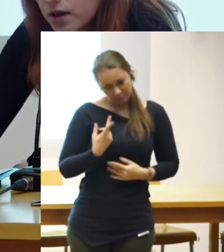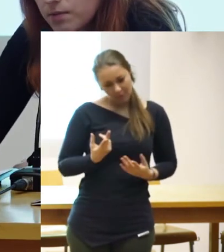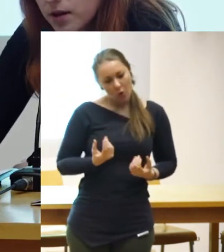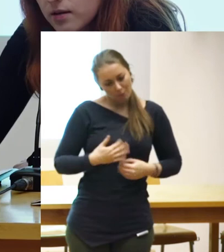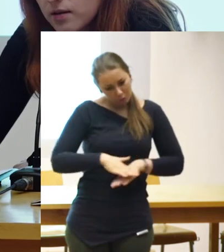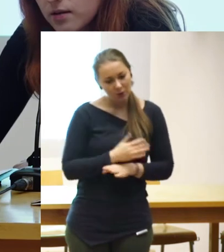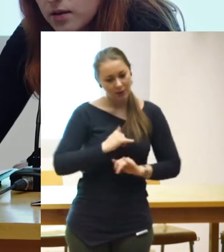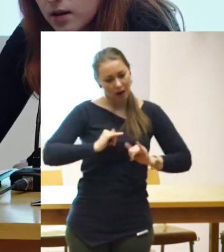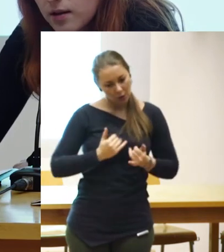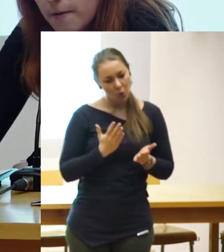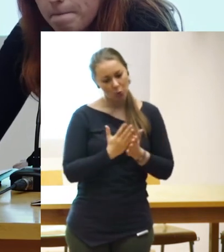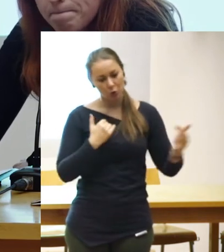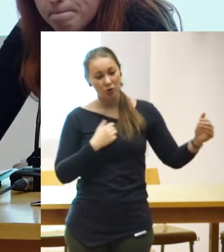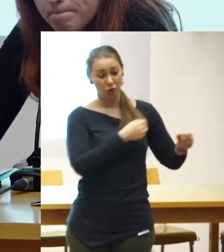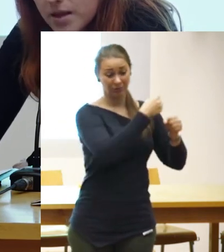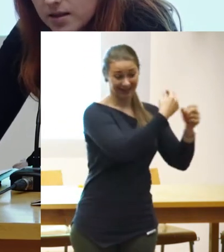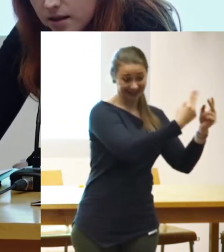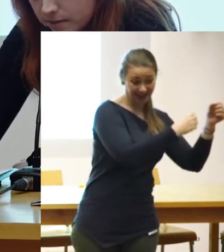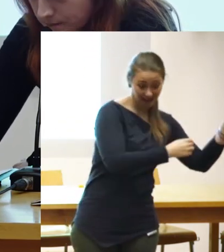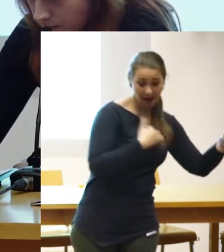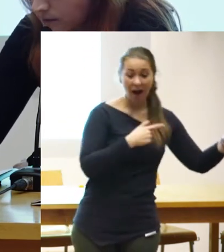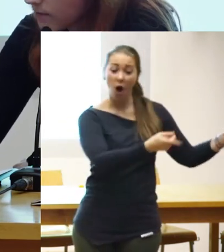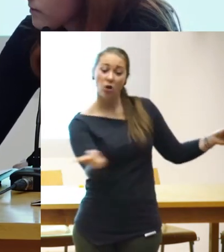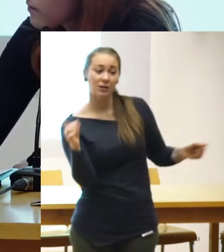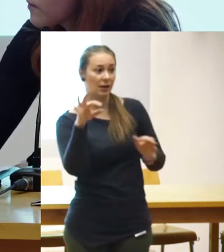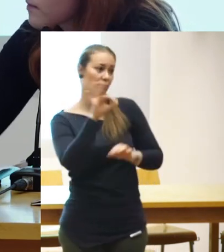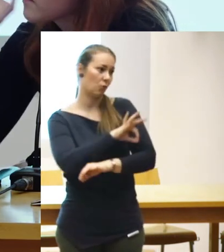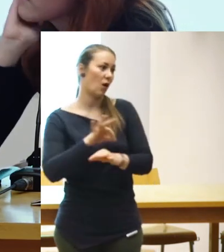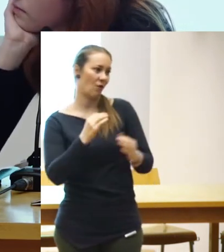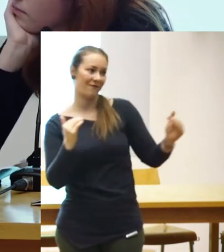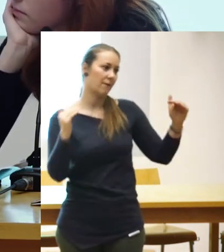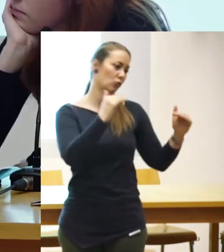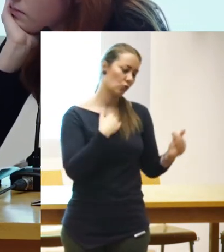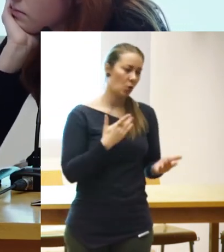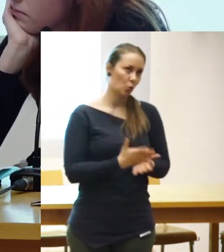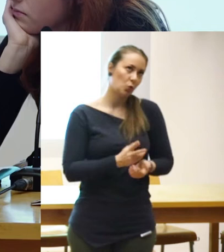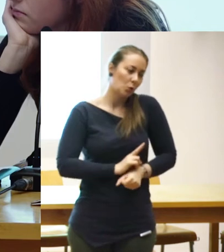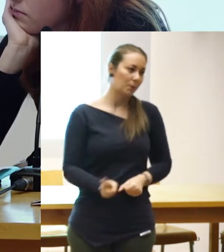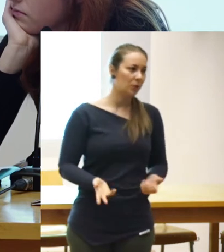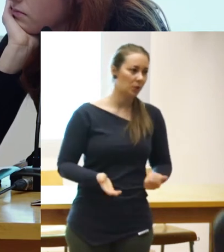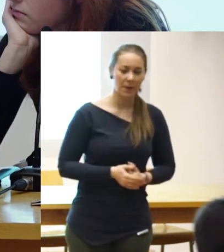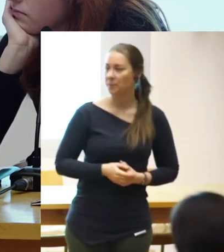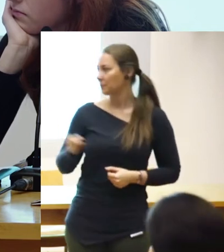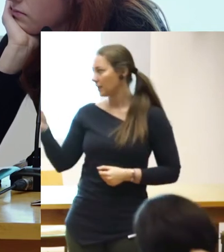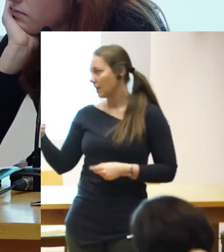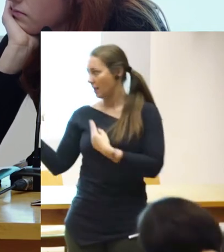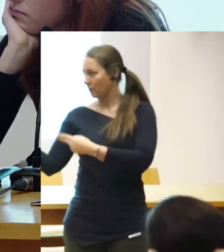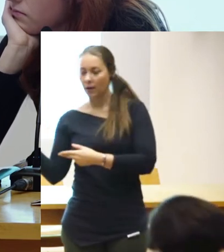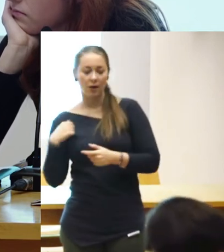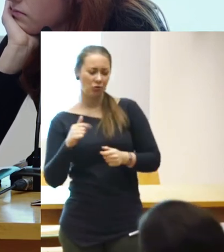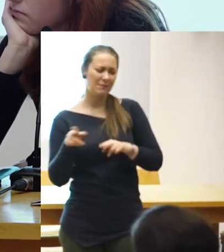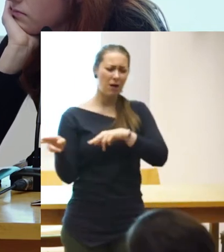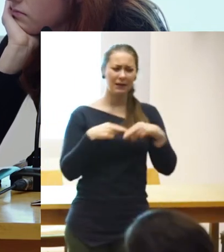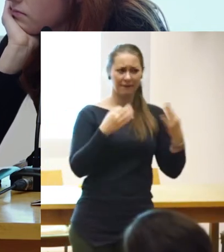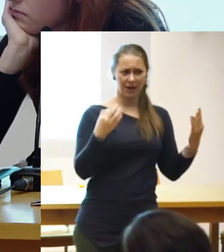vyvažují ten aspekt té ceny. Já bych možná ještě se vrátila k té ceně z toho pohledu,